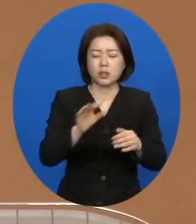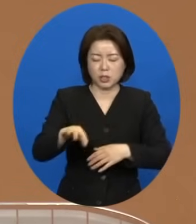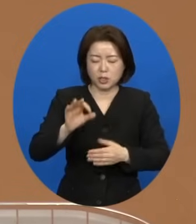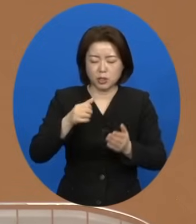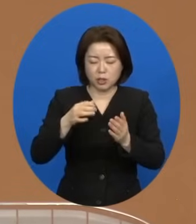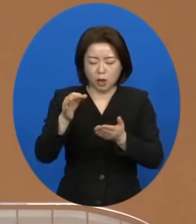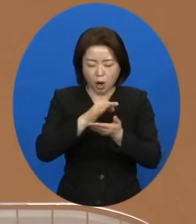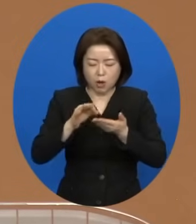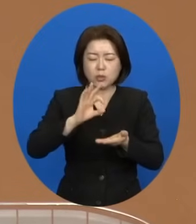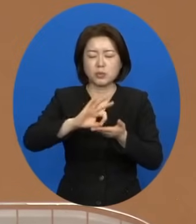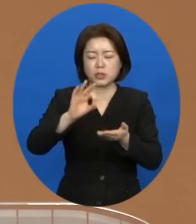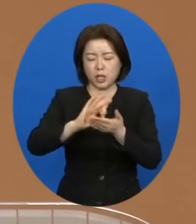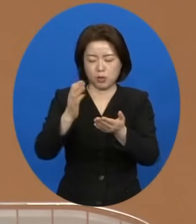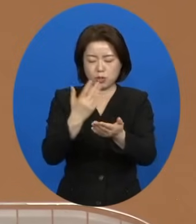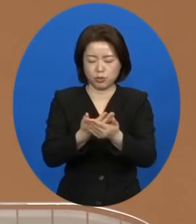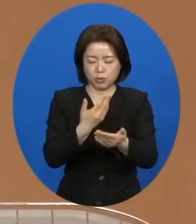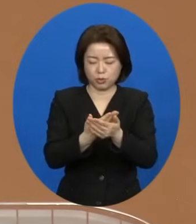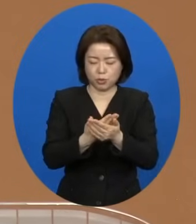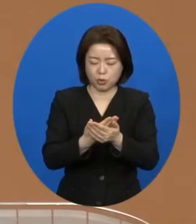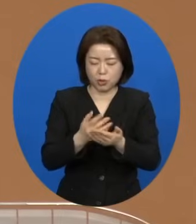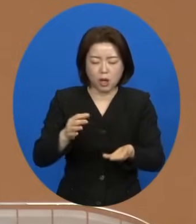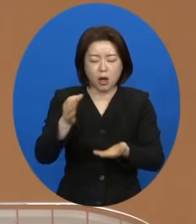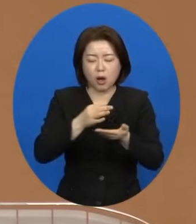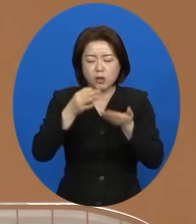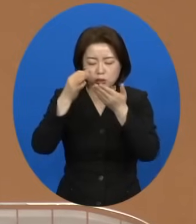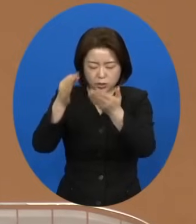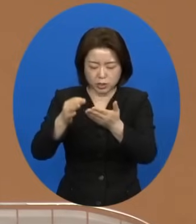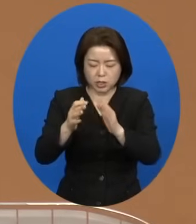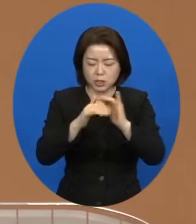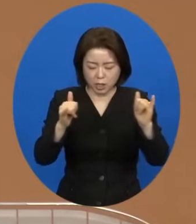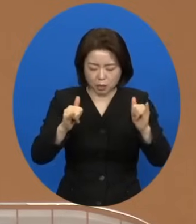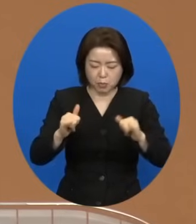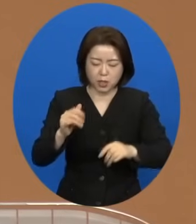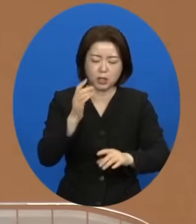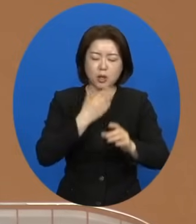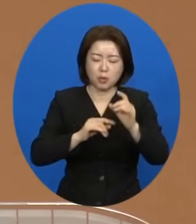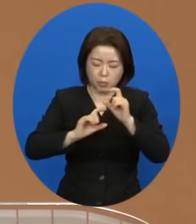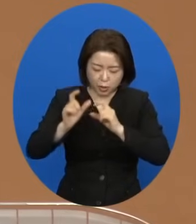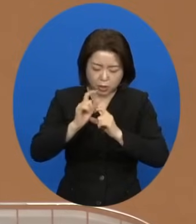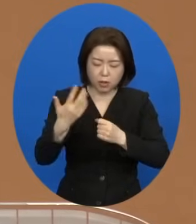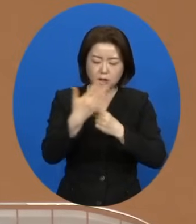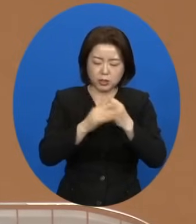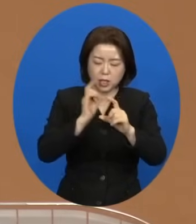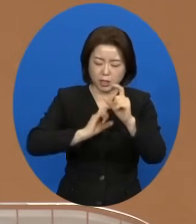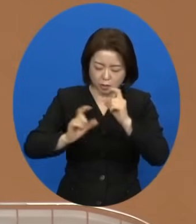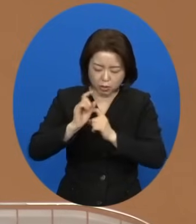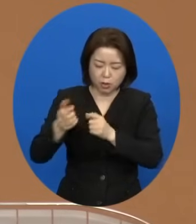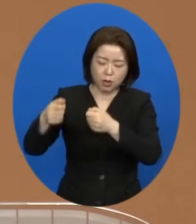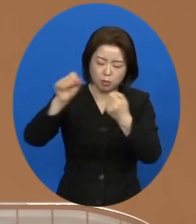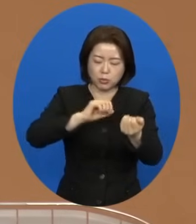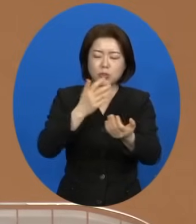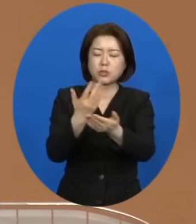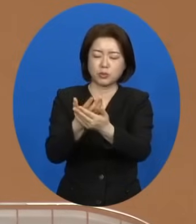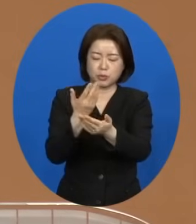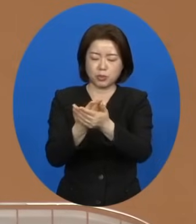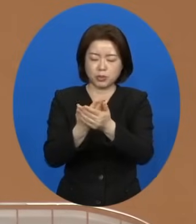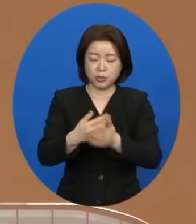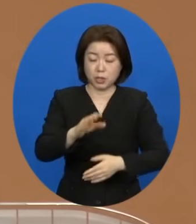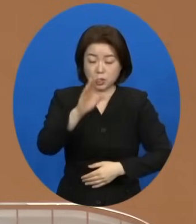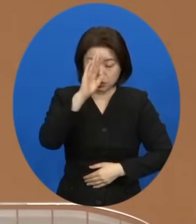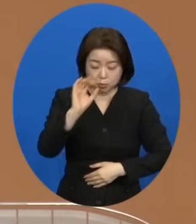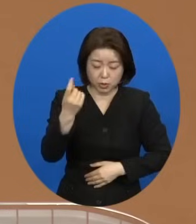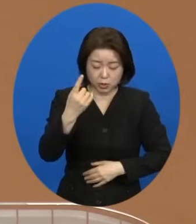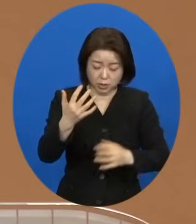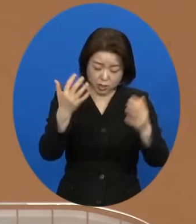쓰임받게 하여 주시옵시고 드린 손길마다 복의 복으로 은혜 위해 은혜를 더하여 주시옵소서 질병으로 인하여서